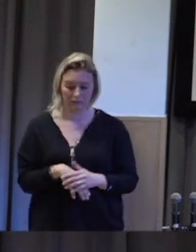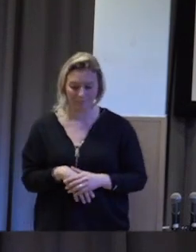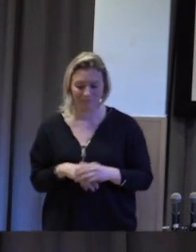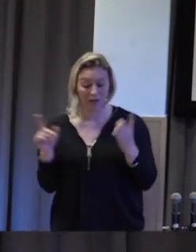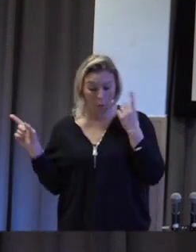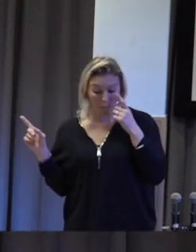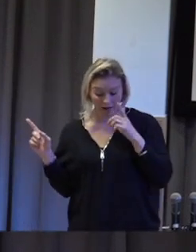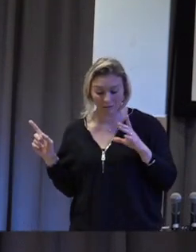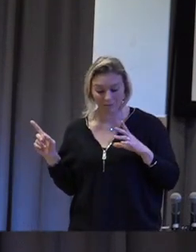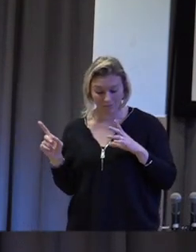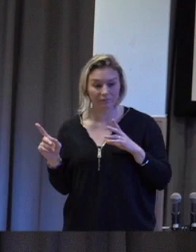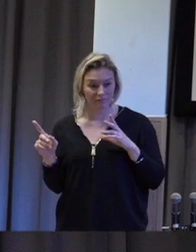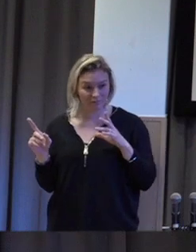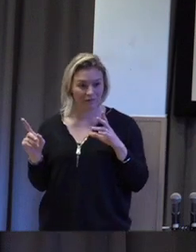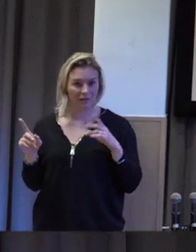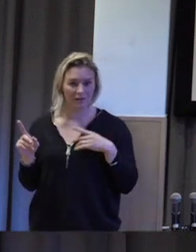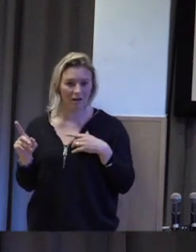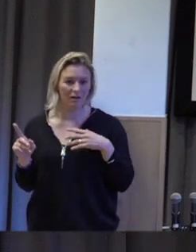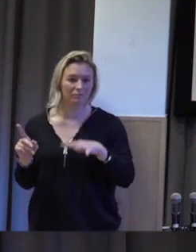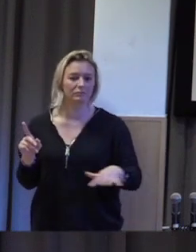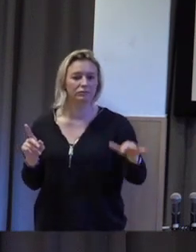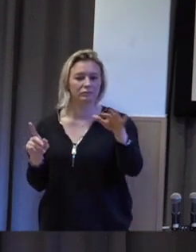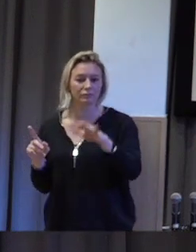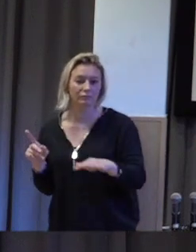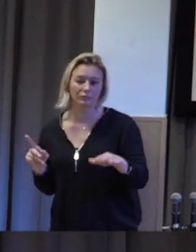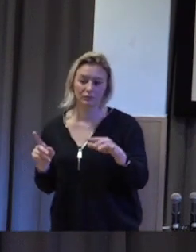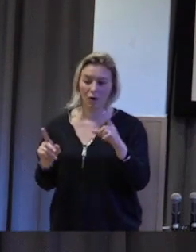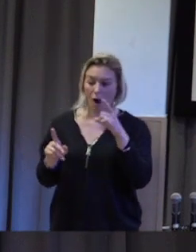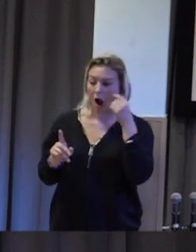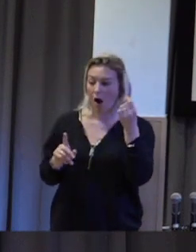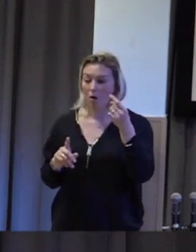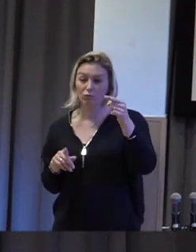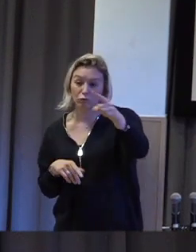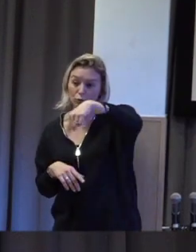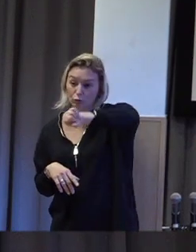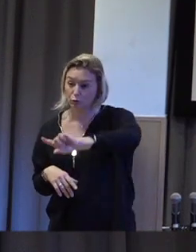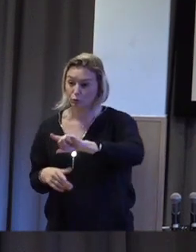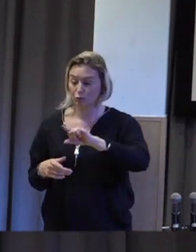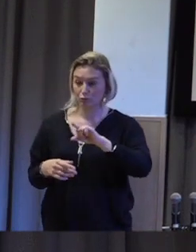l'homme que je suis, l'homme qu'on est, la femme que vous êtes, la femme que nous sommes,